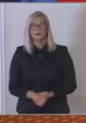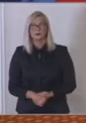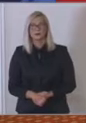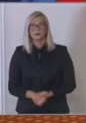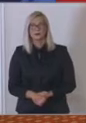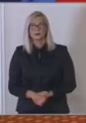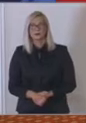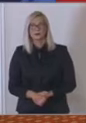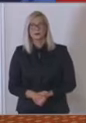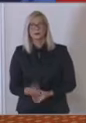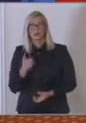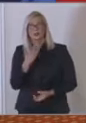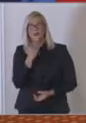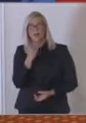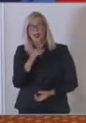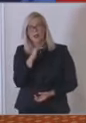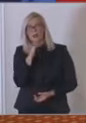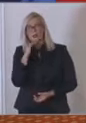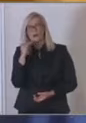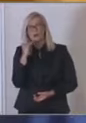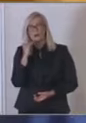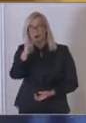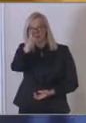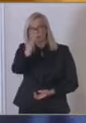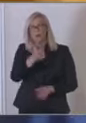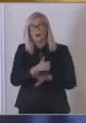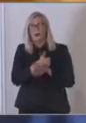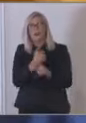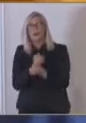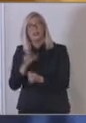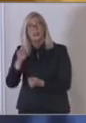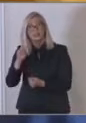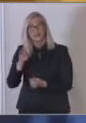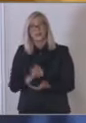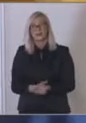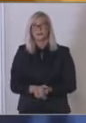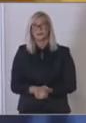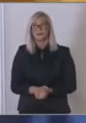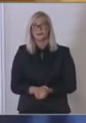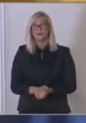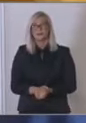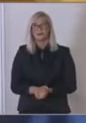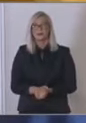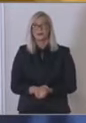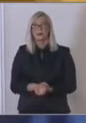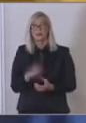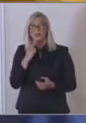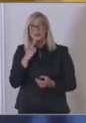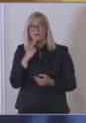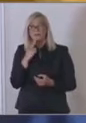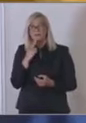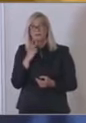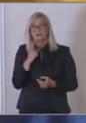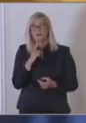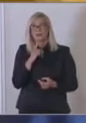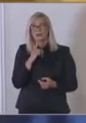Faleminderit shumë, i nderuar kryeministër Zaev, për pritjen shumicore